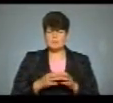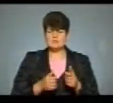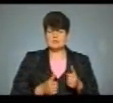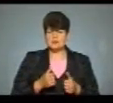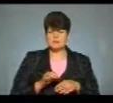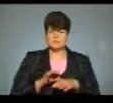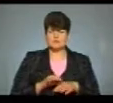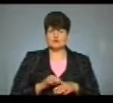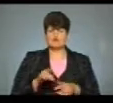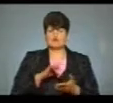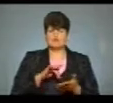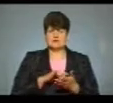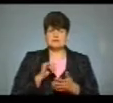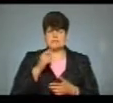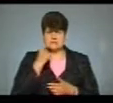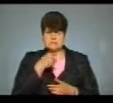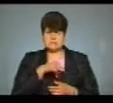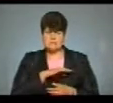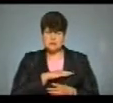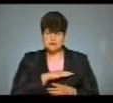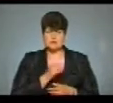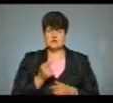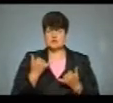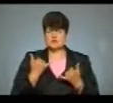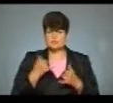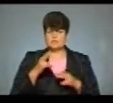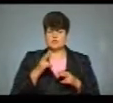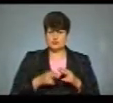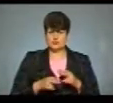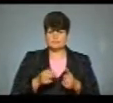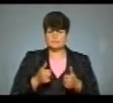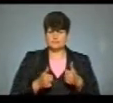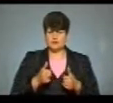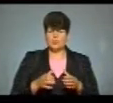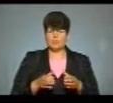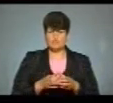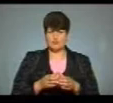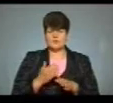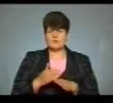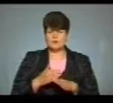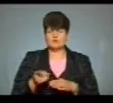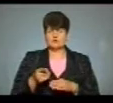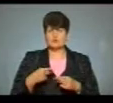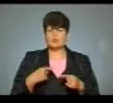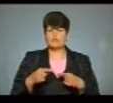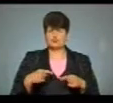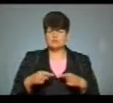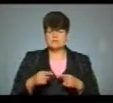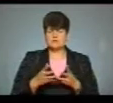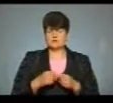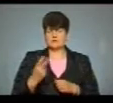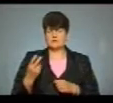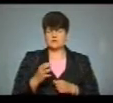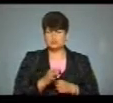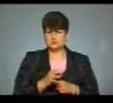відбувається у столиці Іспанії, у Мадриді. Сьогодні у заключному поєдинку групового етапу тернопільські футболісти з рахунком 2-0